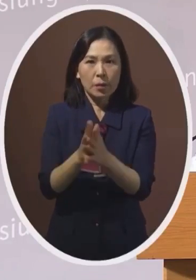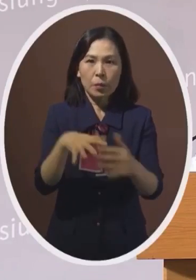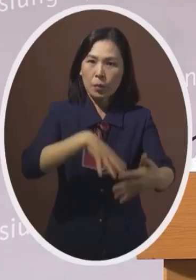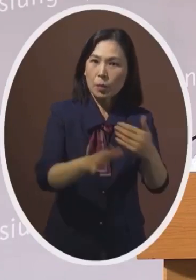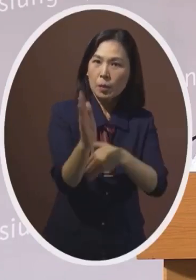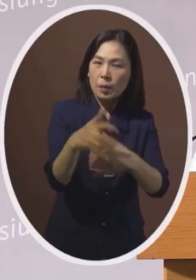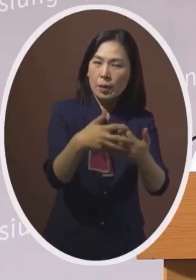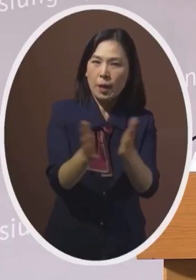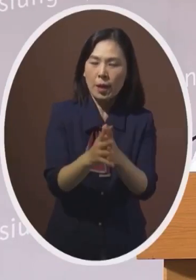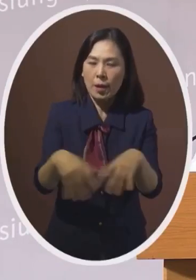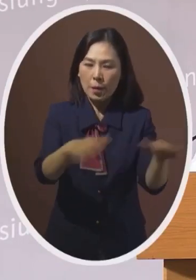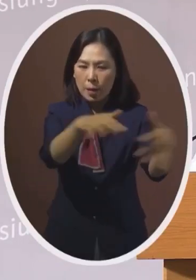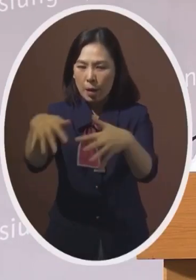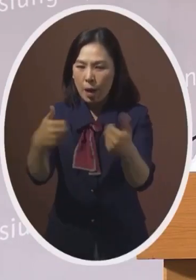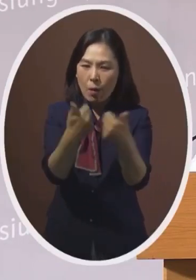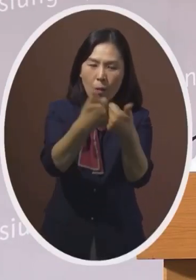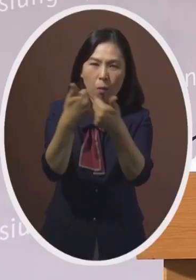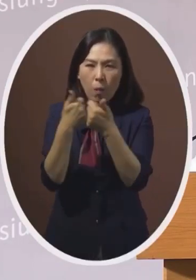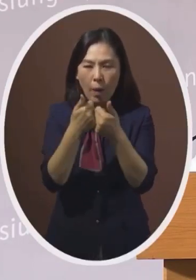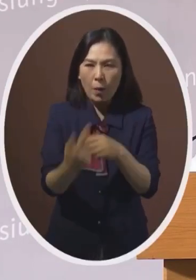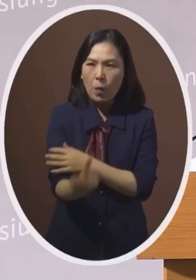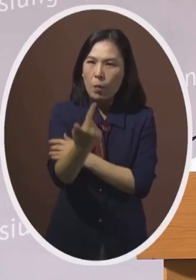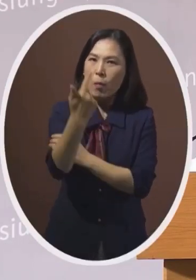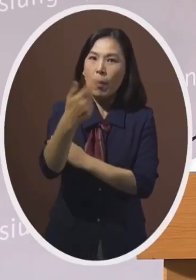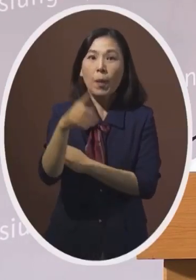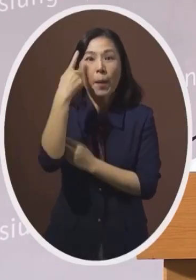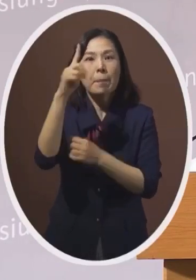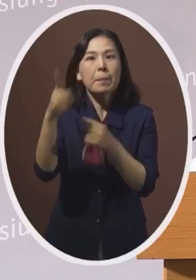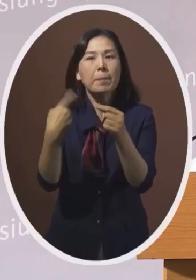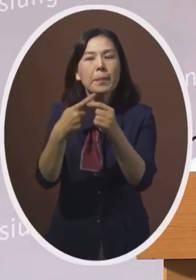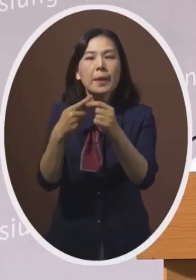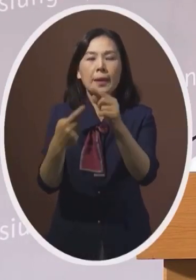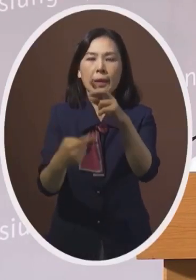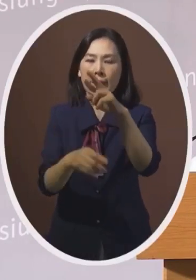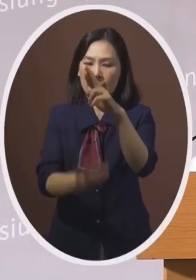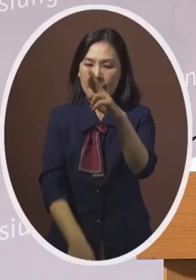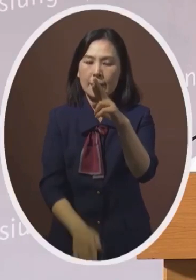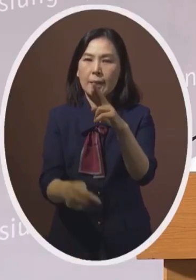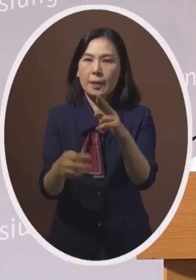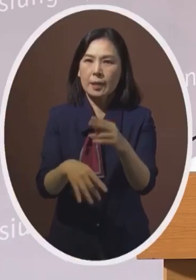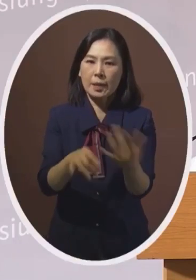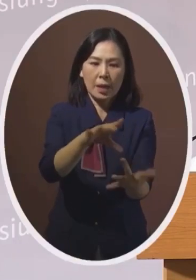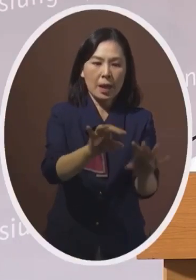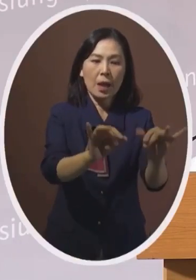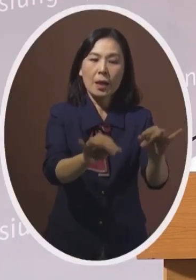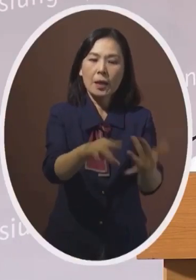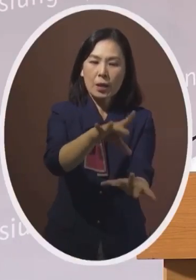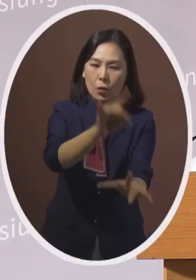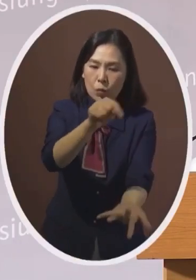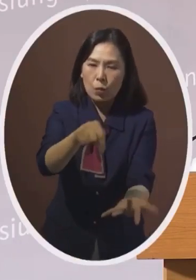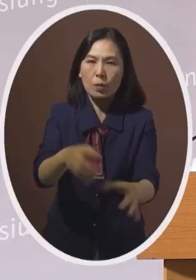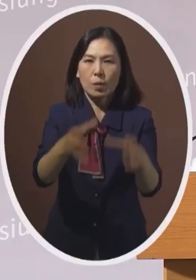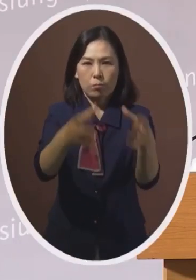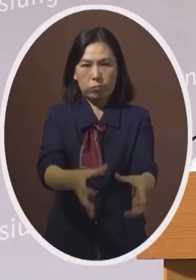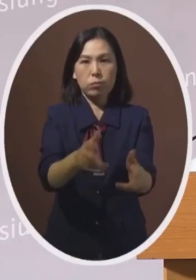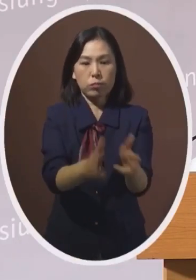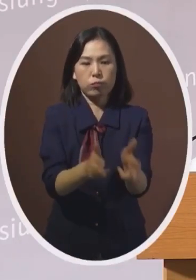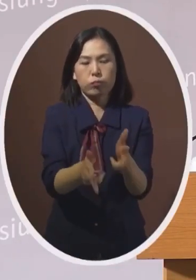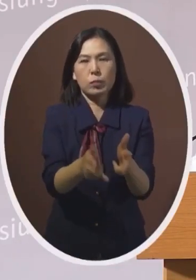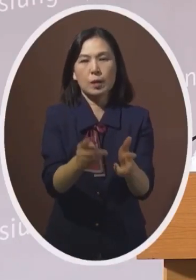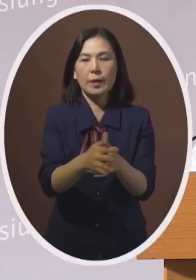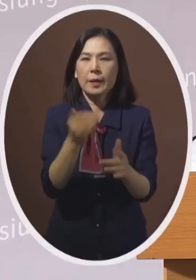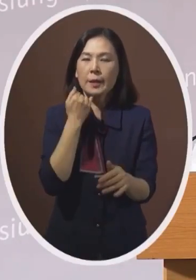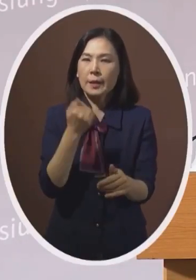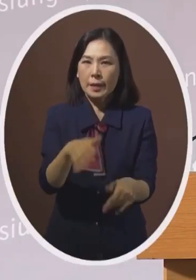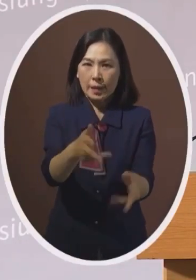希望说能够加快脚步，在明年年底就能够选地建厂，让我们的桥头科学园区。能够带动